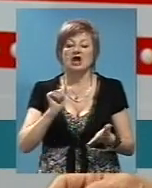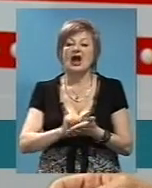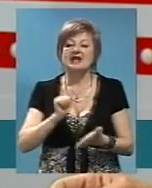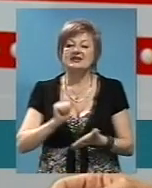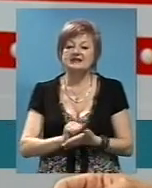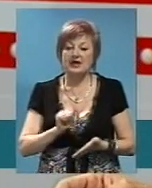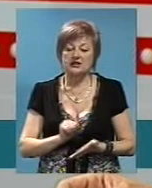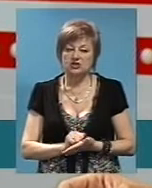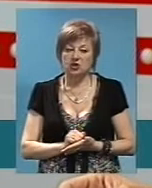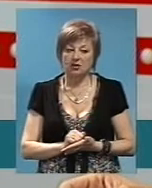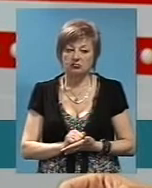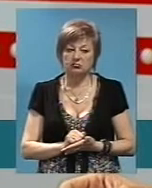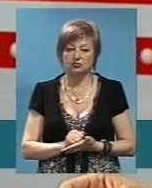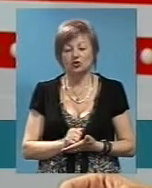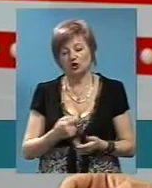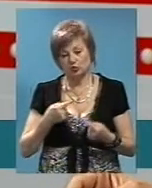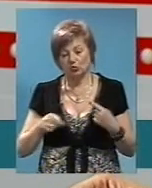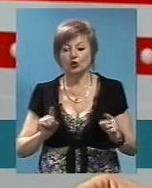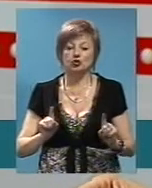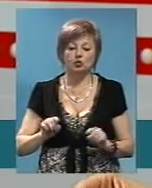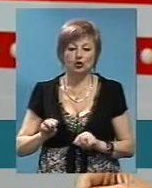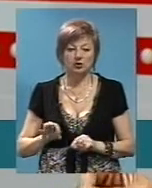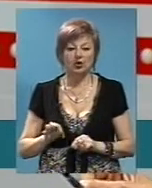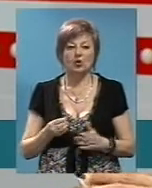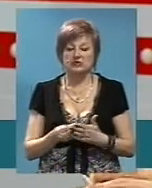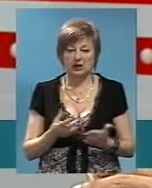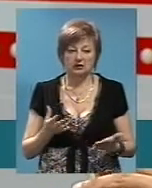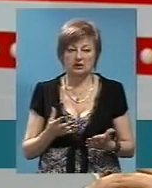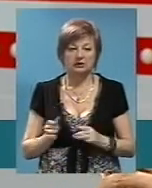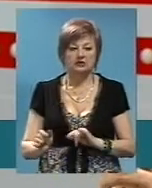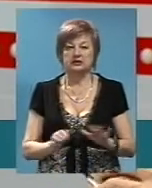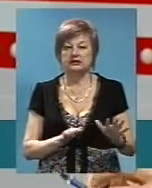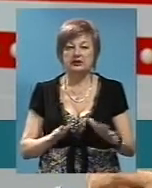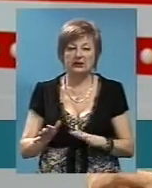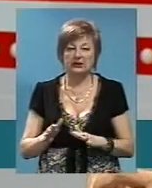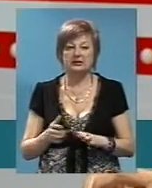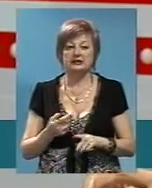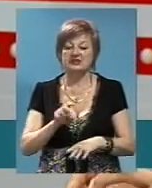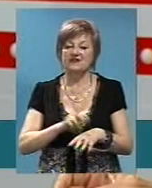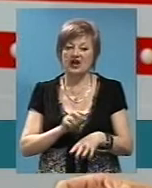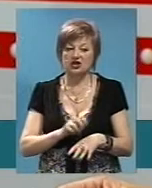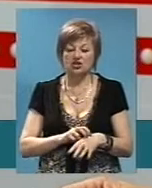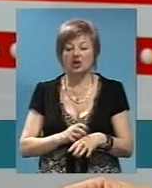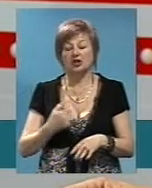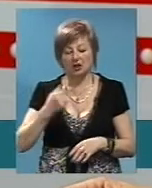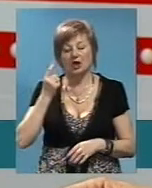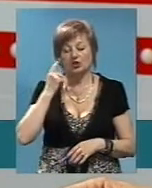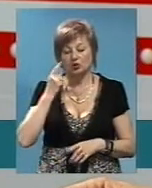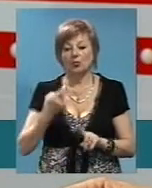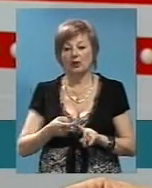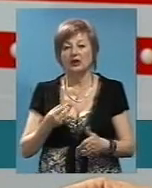чи друга форма оцінки діяльності лікарів. І я думаю, ці